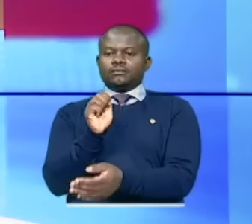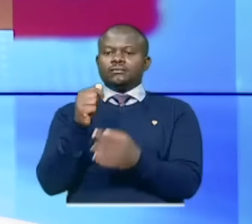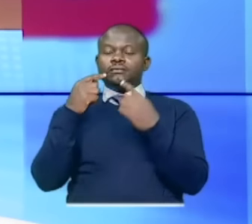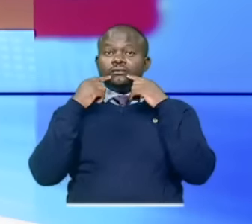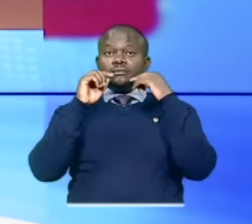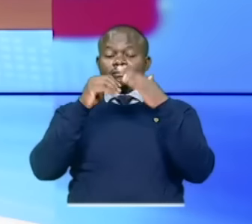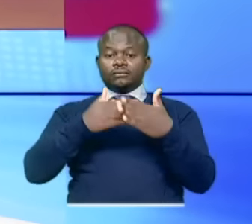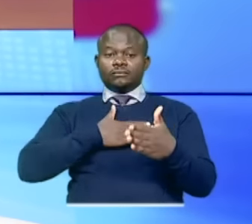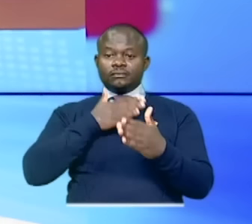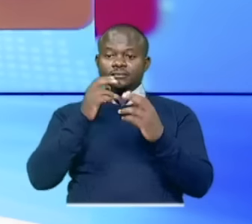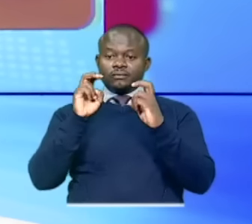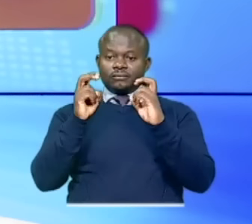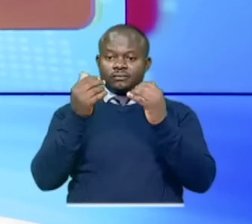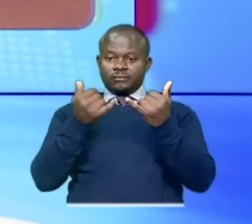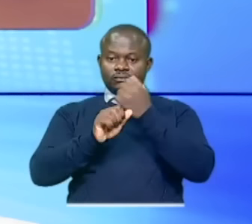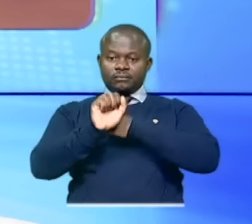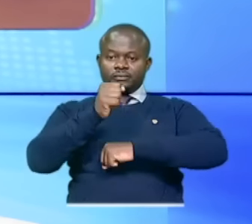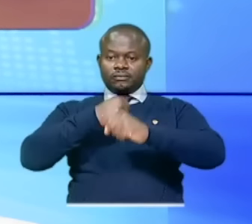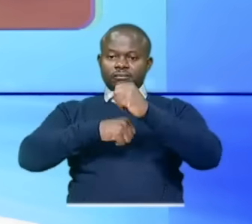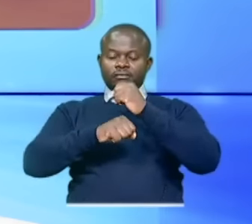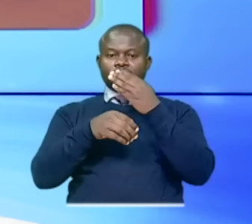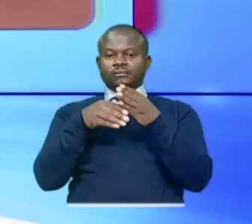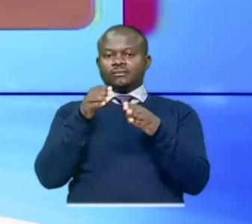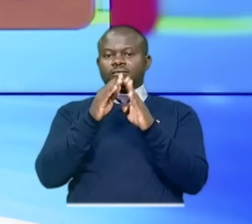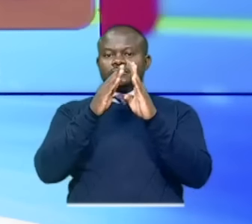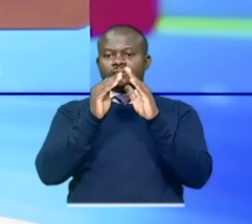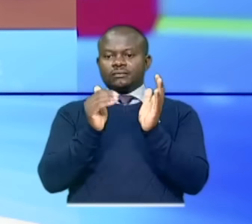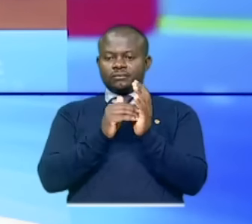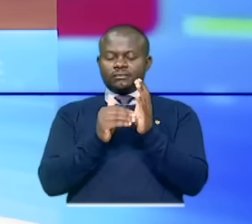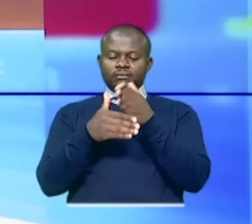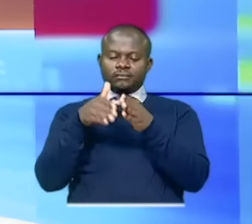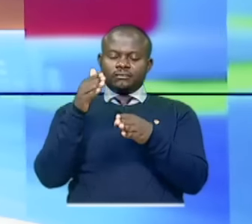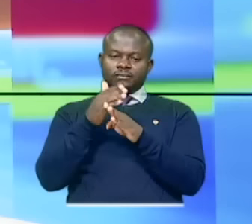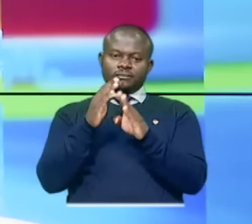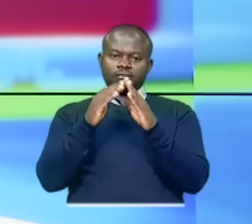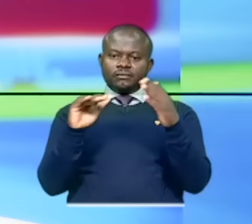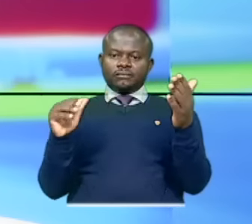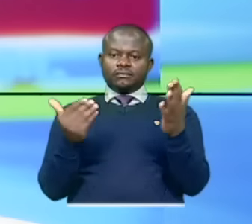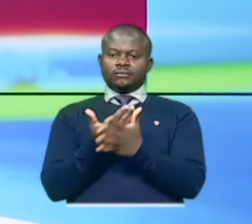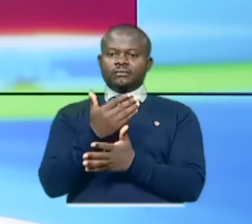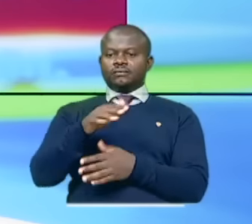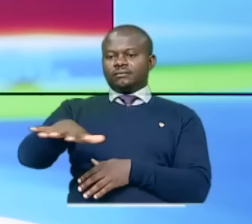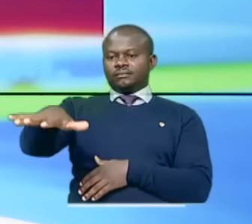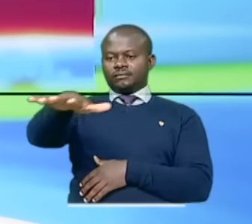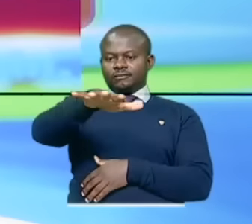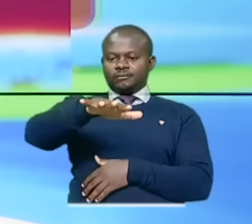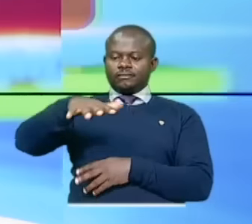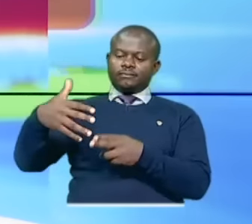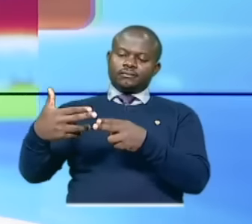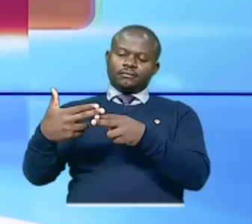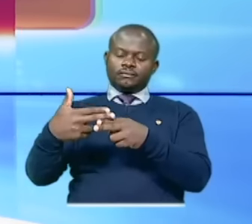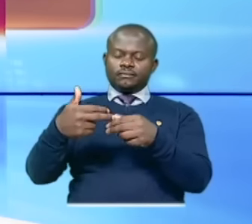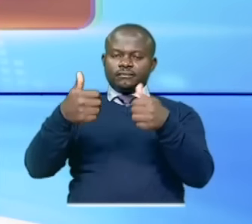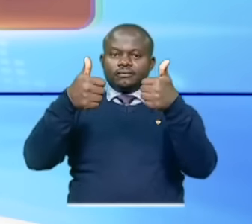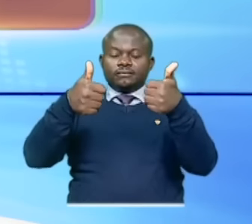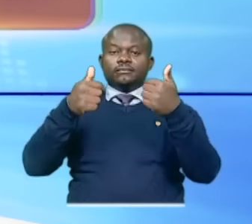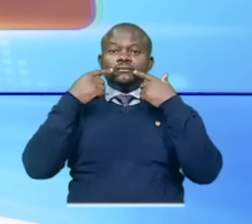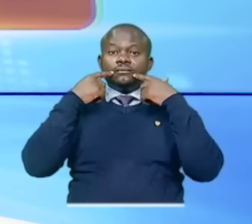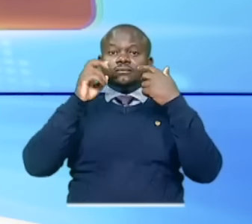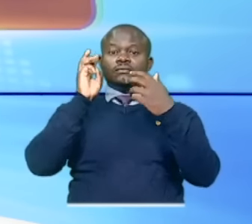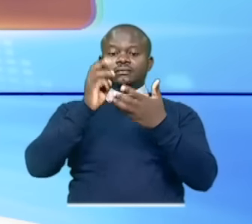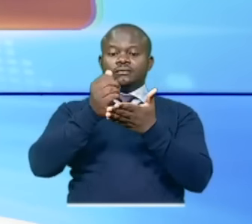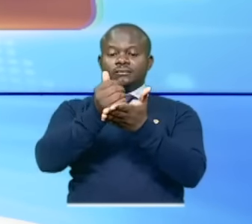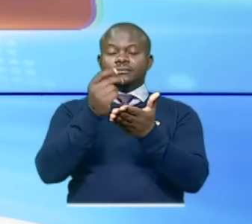bishimiye ko ubu ngubu bikorwa byo gusana inzu ndetse no kubaka inzu nshyashya kuri ibitaro bigeze aheza bakavuga ko bizafasha